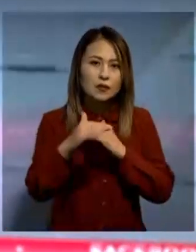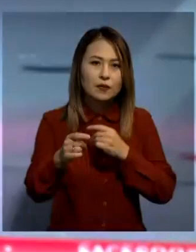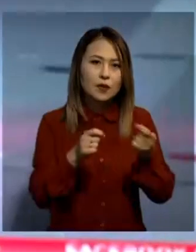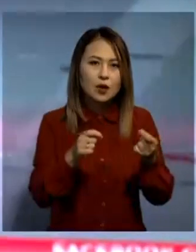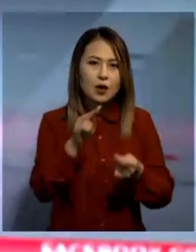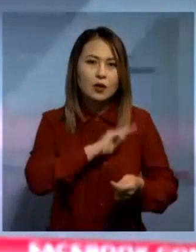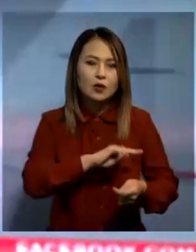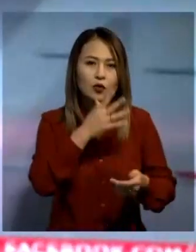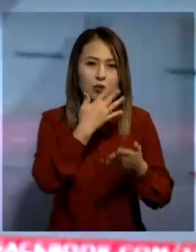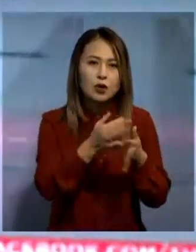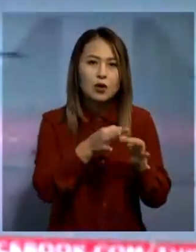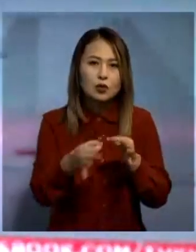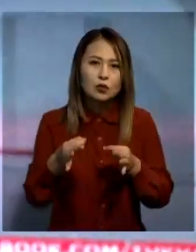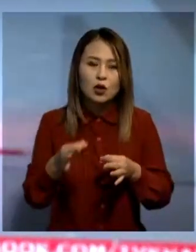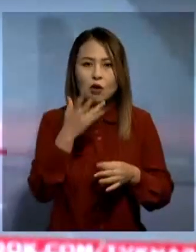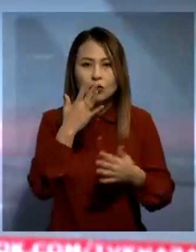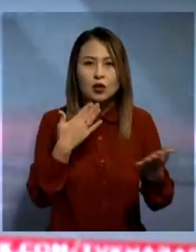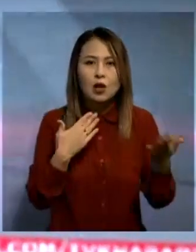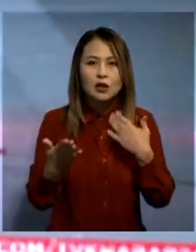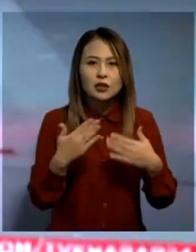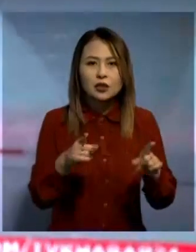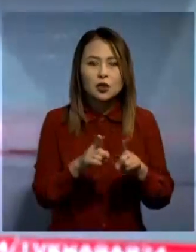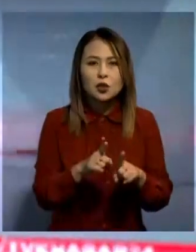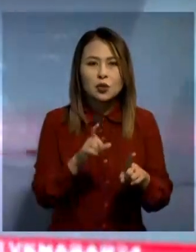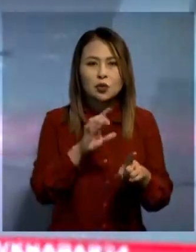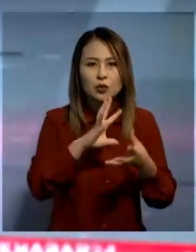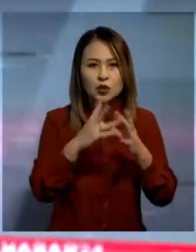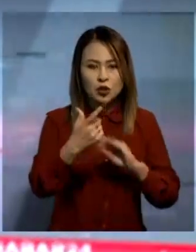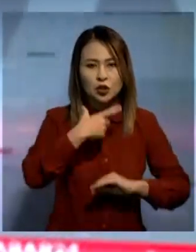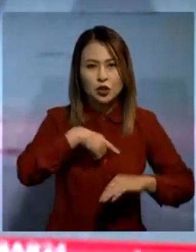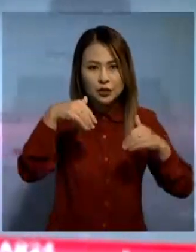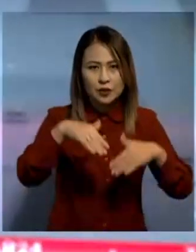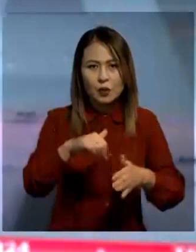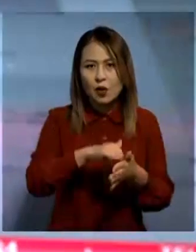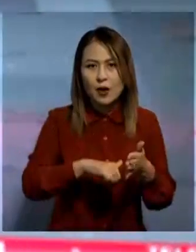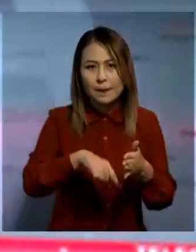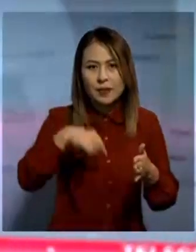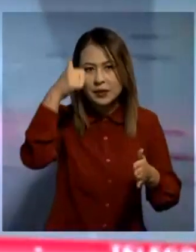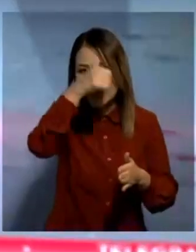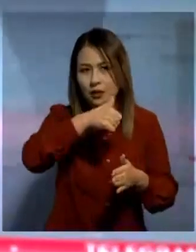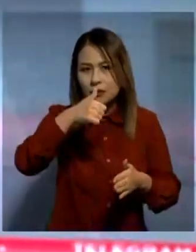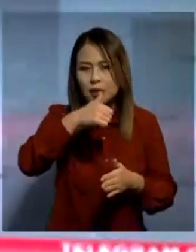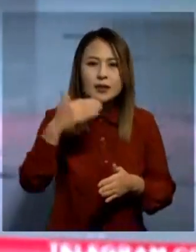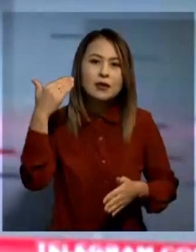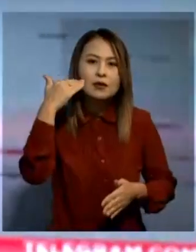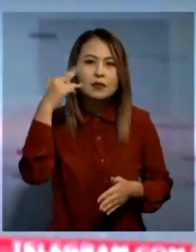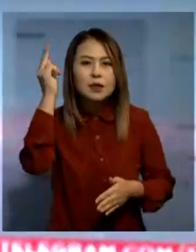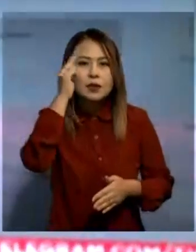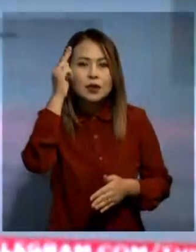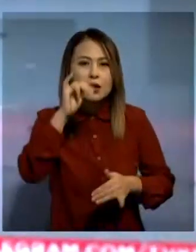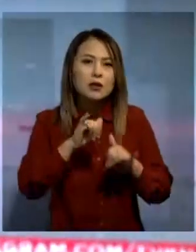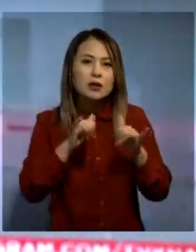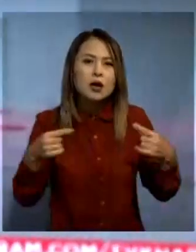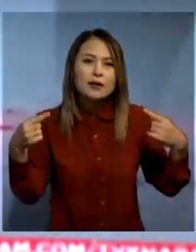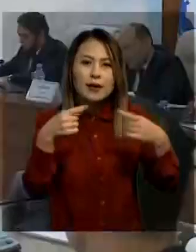Енді жергілікті атқарушы органдар өз аумағындағы ұлтаралық кикілжіңдерді өздері шешпек. Себебі олар биыл бітімгерлік саласында